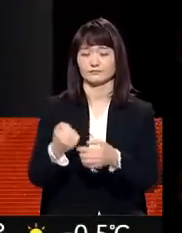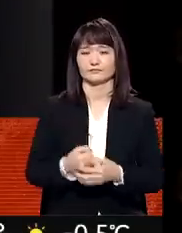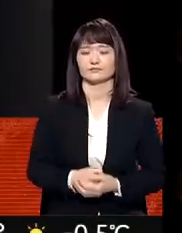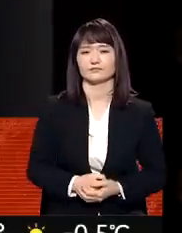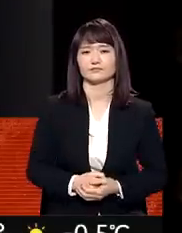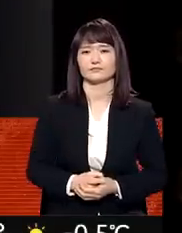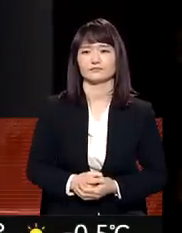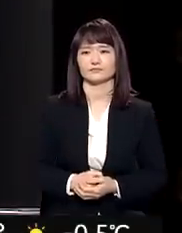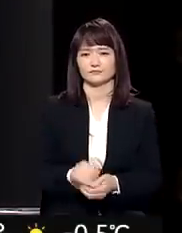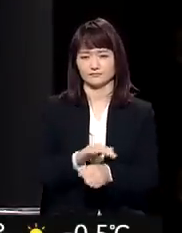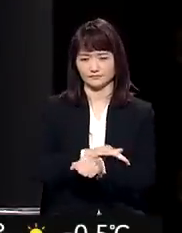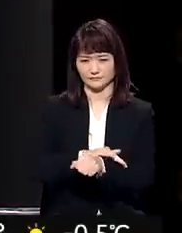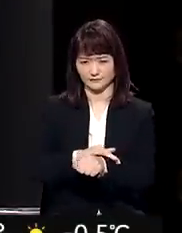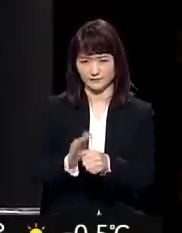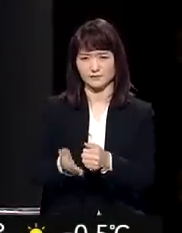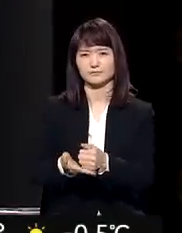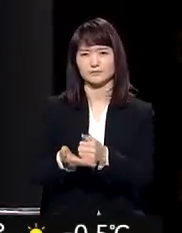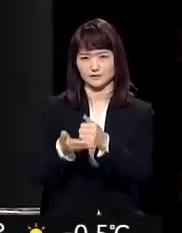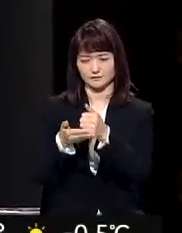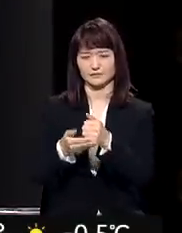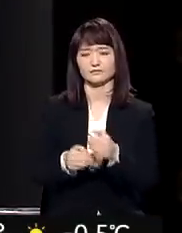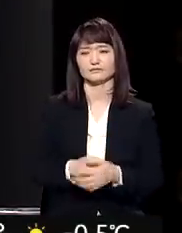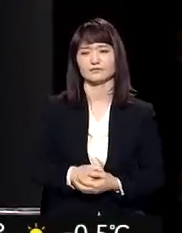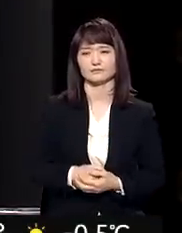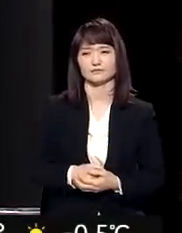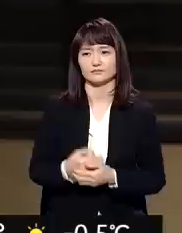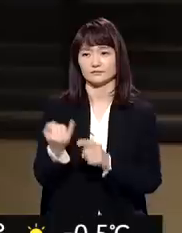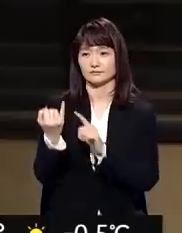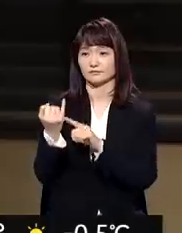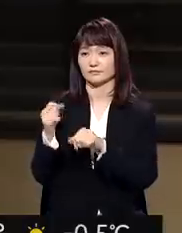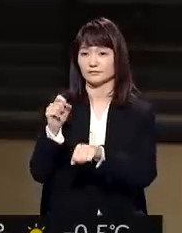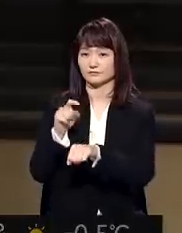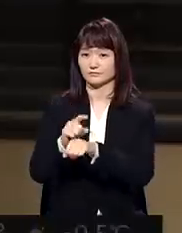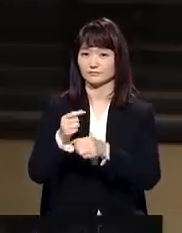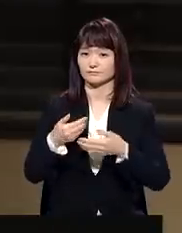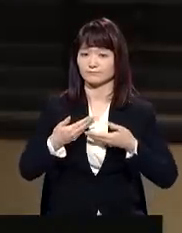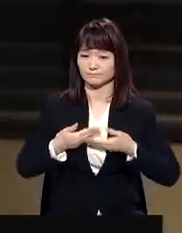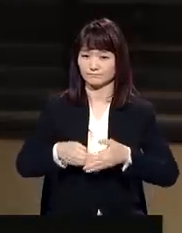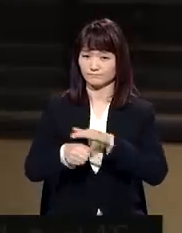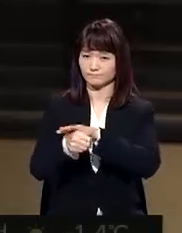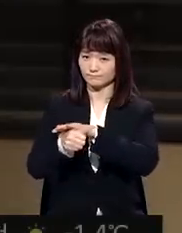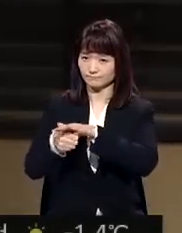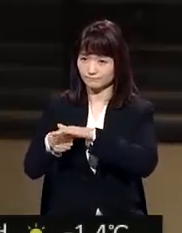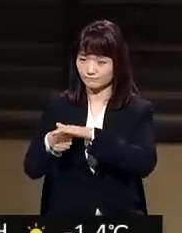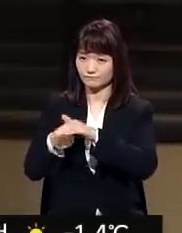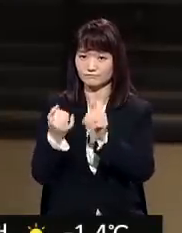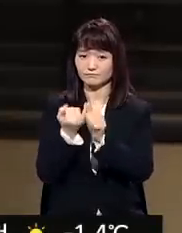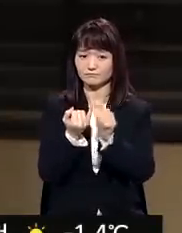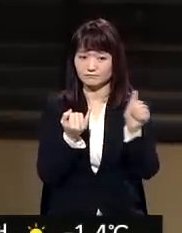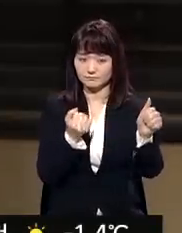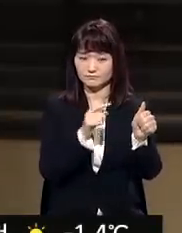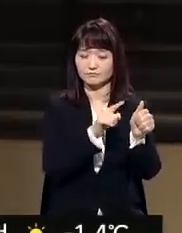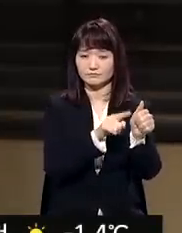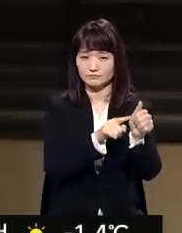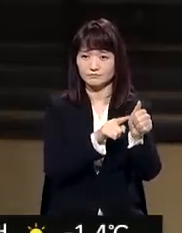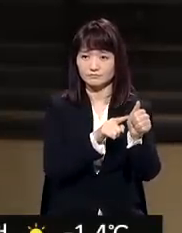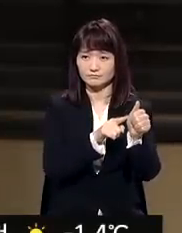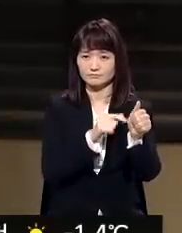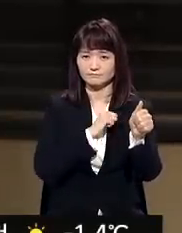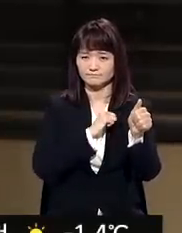즐겨 쓰고 싶은 표현은 아닙니다 현모양처 성격 자체가 좀 조용하고 뭐 좀 소극적이기도 하지만 남편을 위해서 좀 많이